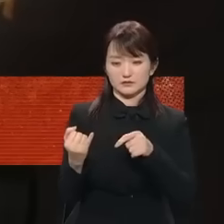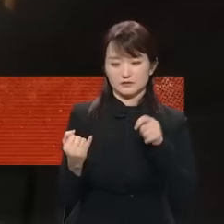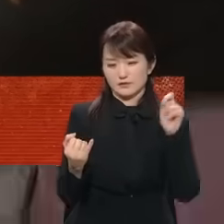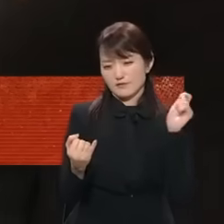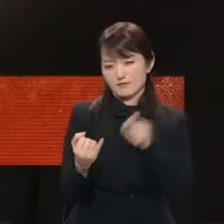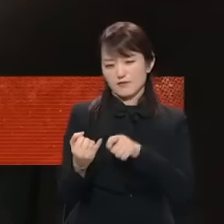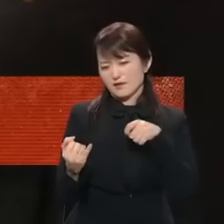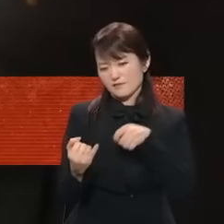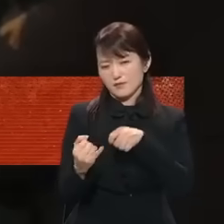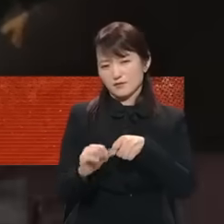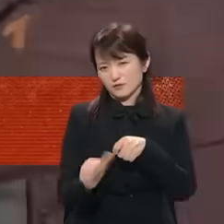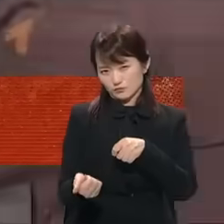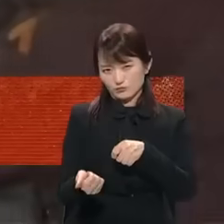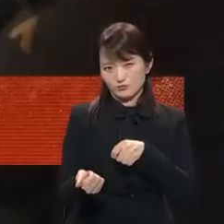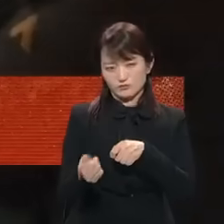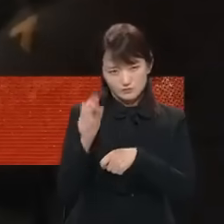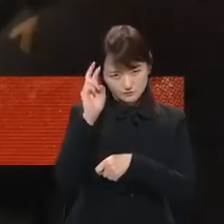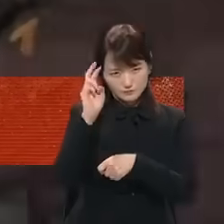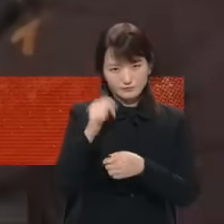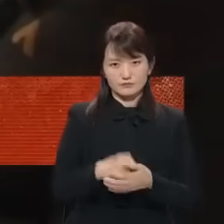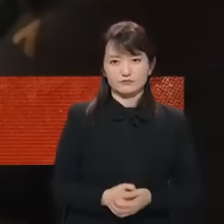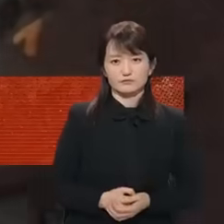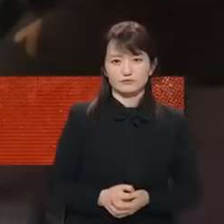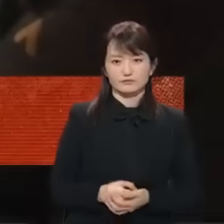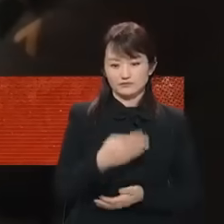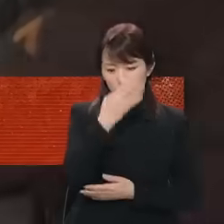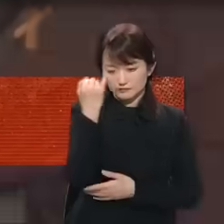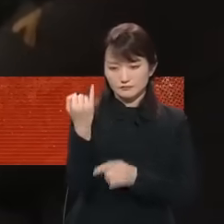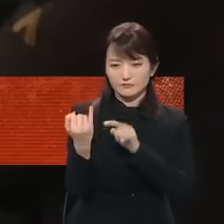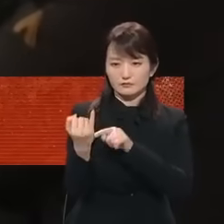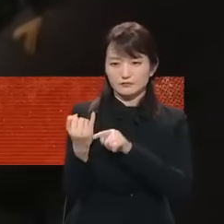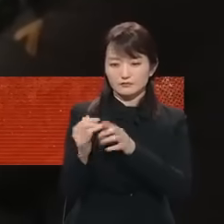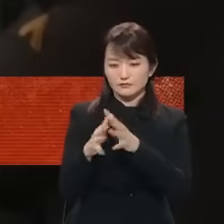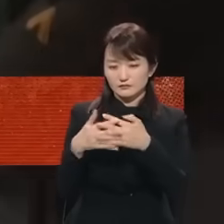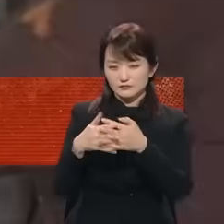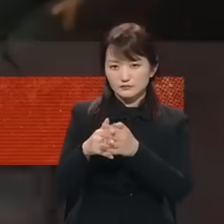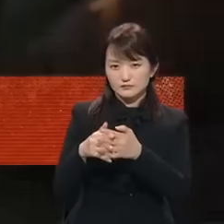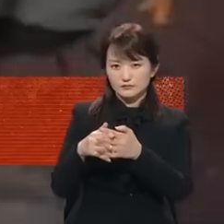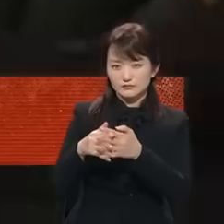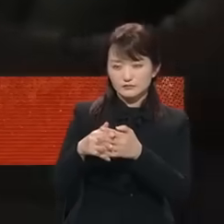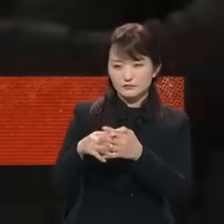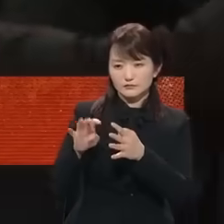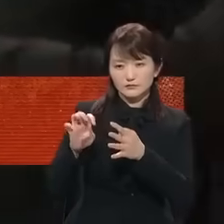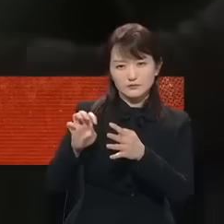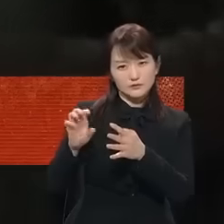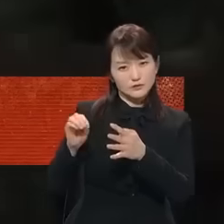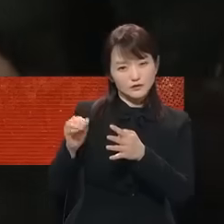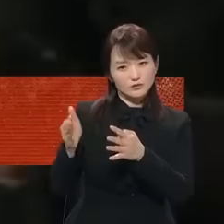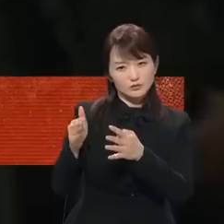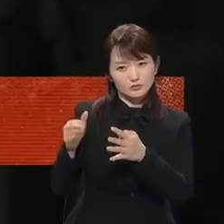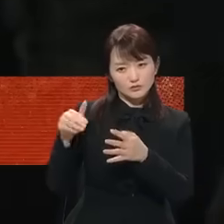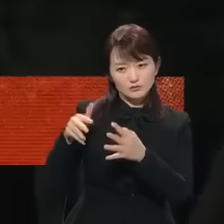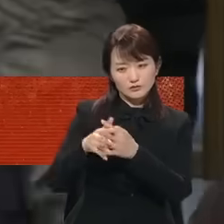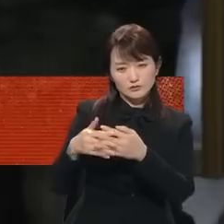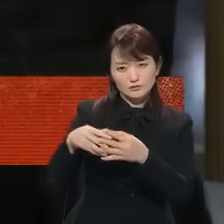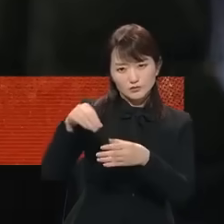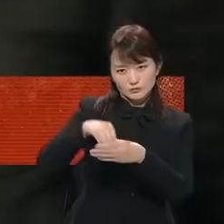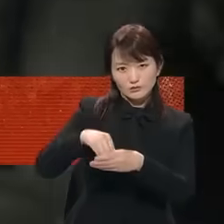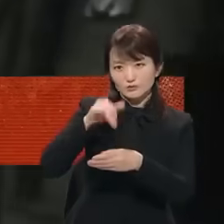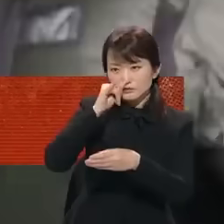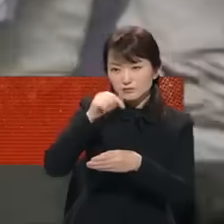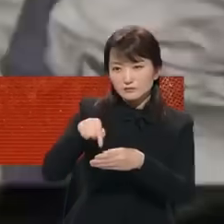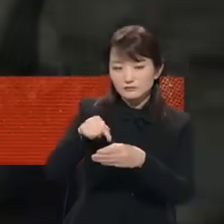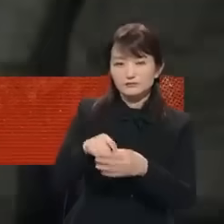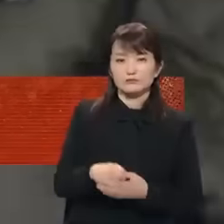추측이 되는데요 이 숨진 전 할머니의 그 지갑에서 40만 원 가까이가 있었는데 이게 그대로 있었다라고 하는 것은